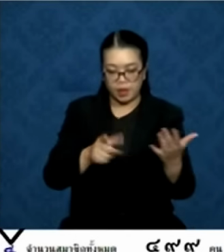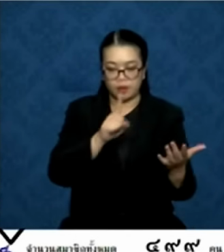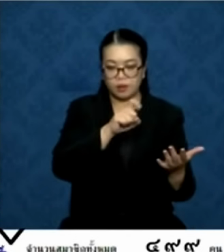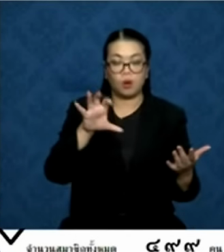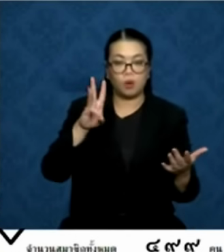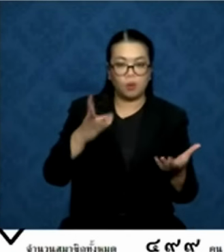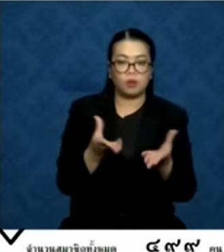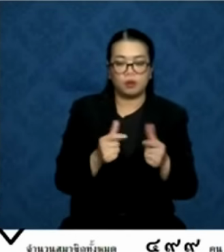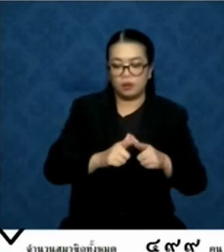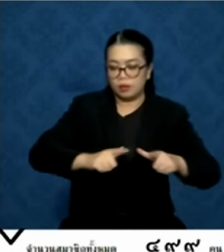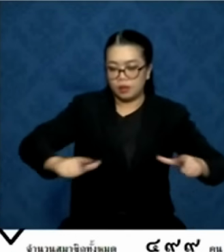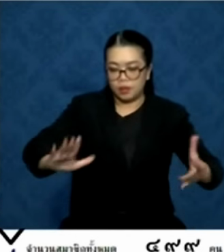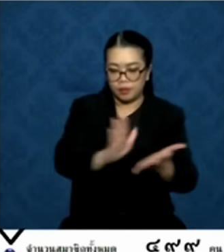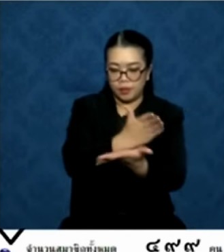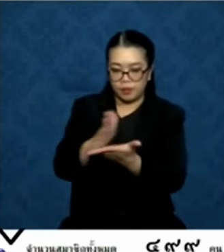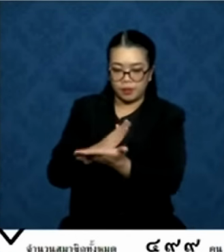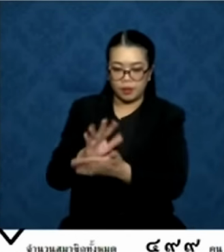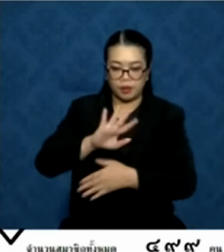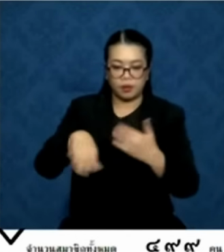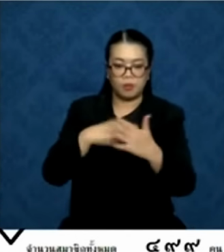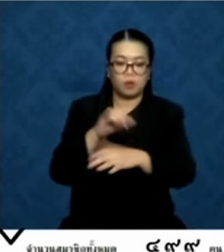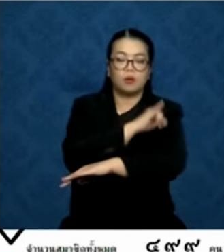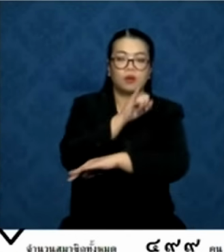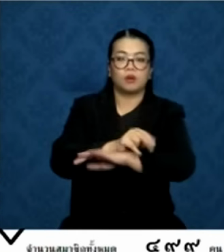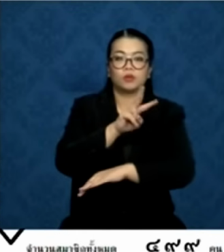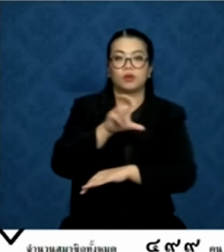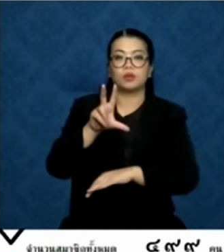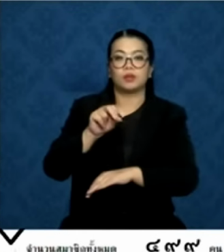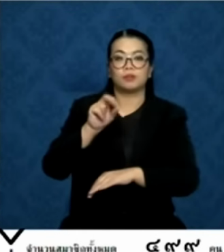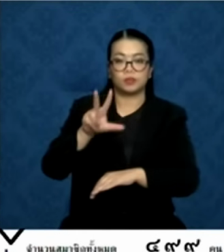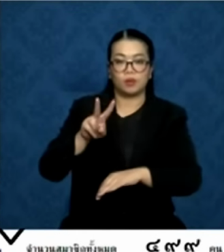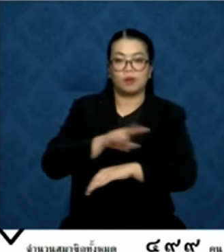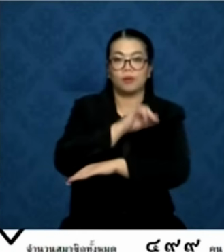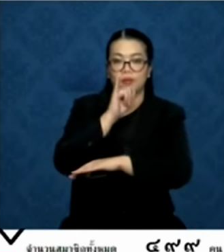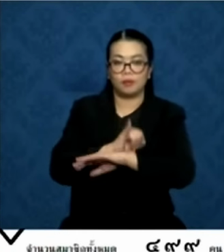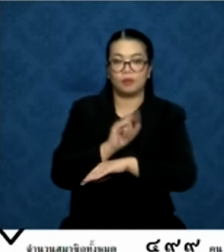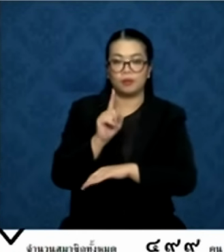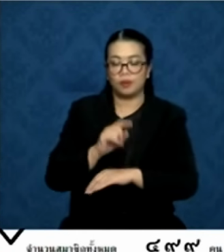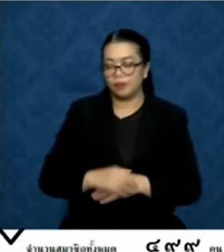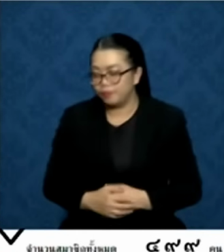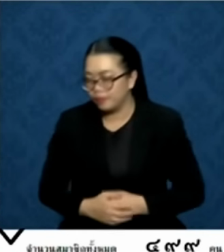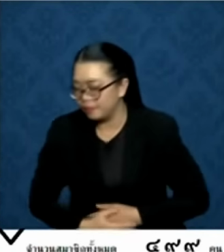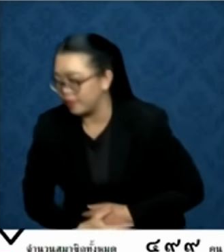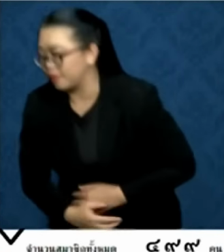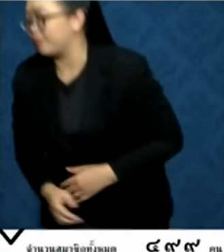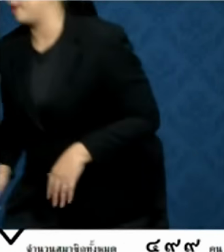น232ไร่ข้อ8